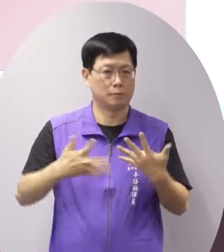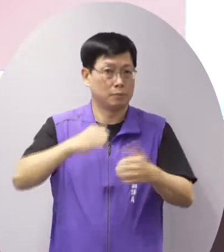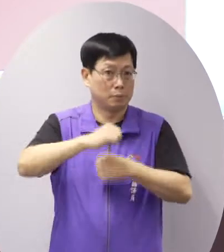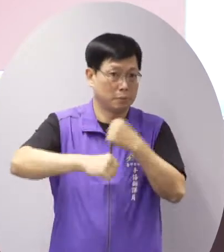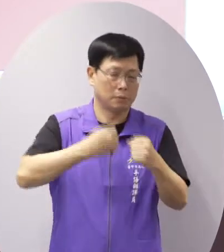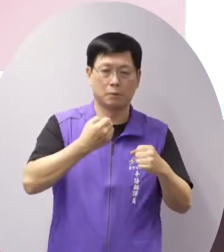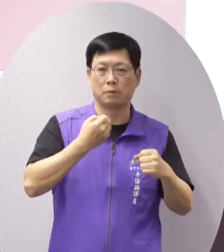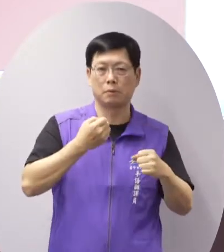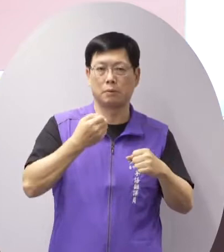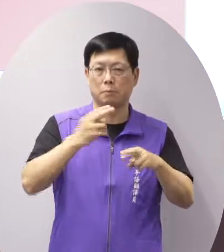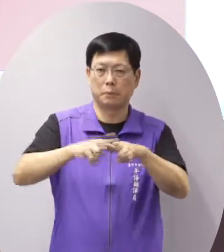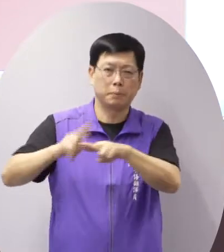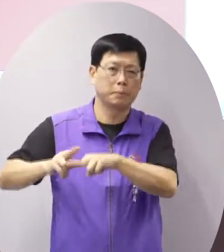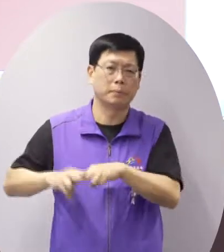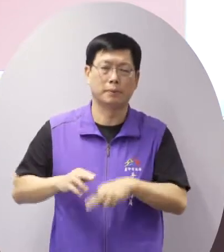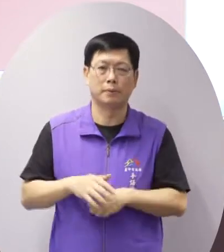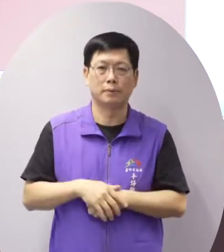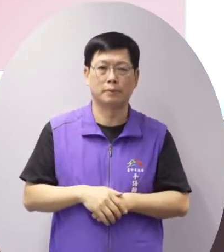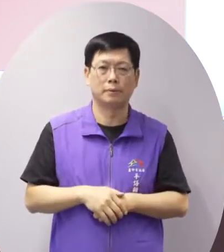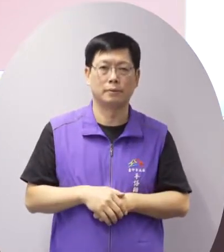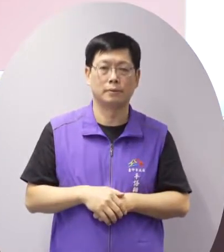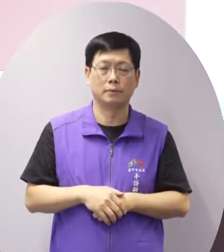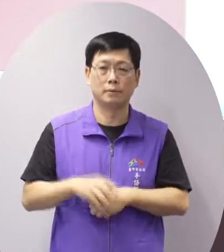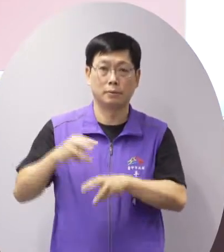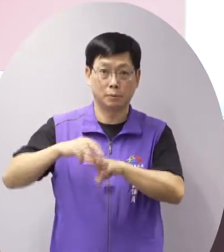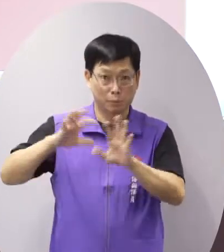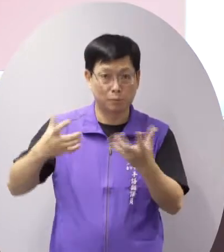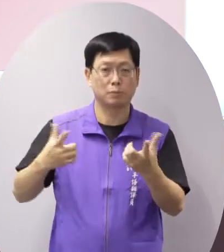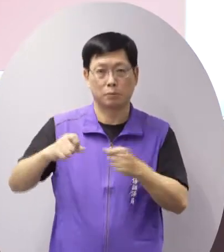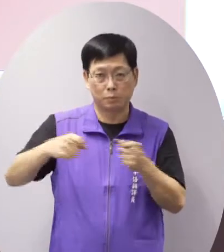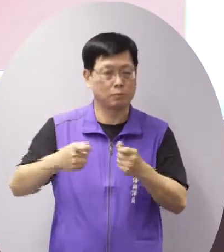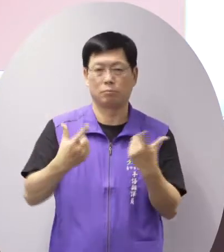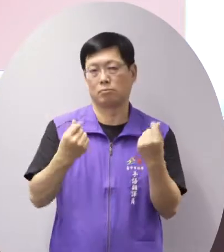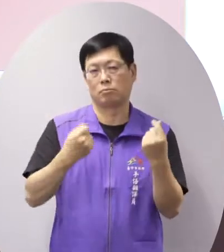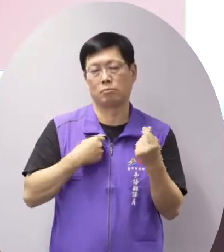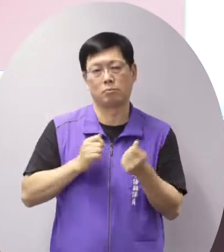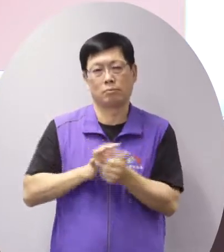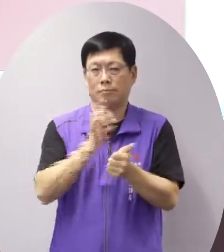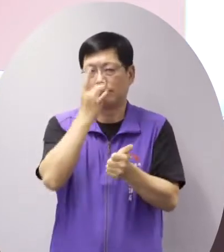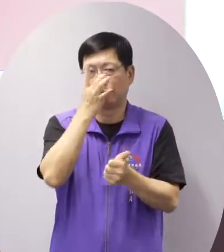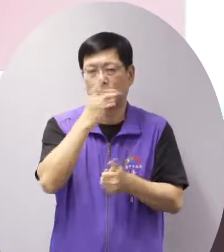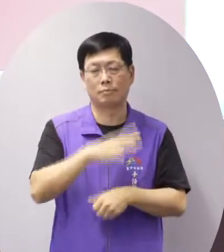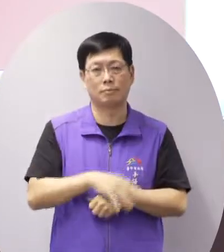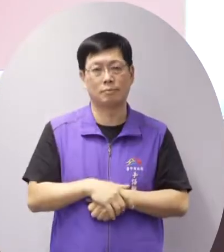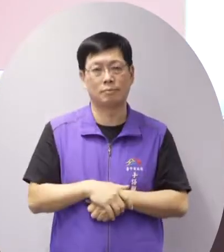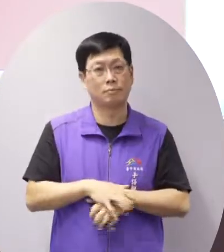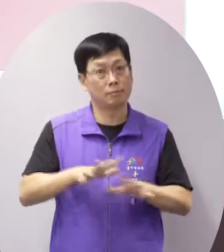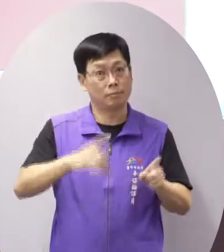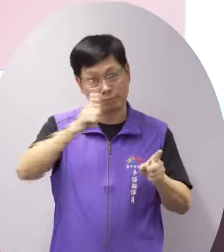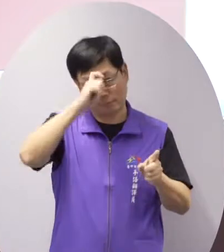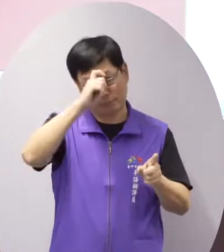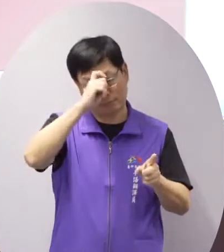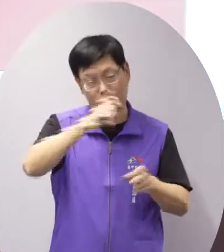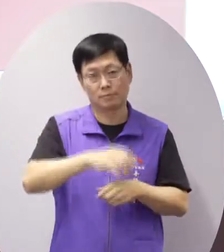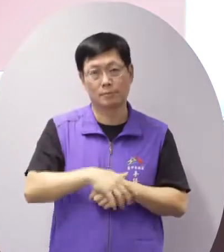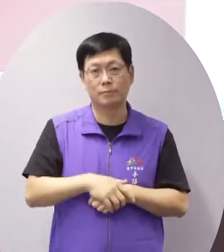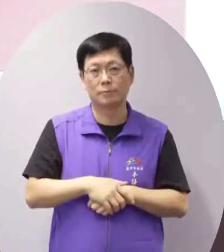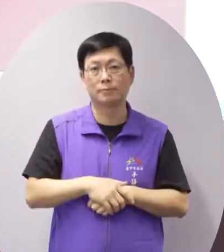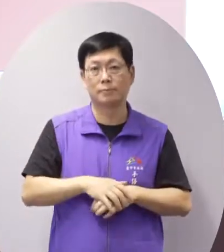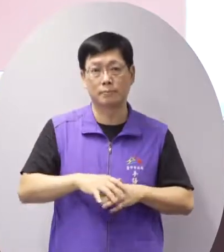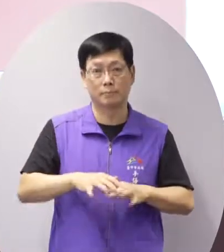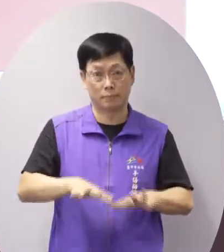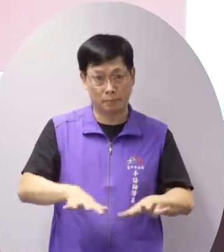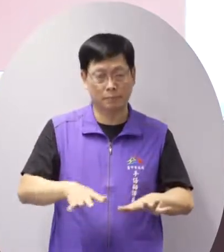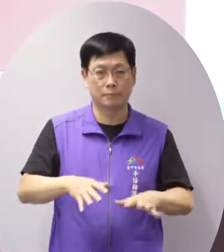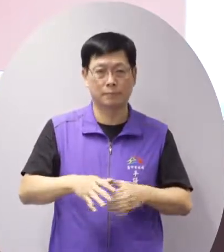动就停办，那出国也计划也都没有办法推动，那所以他们希望说，我们要